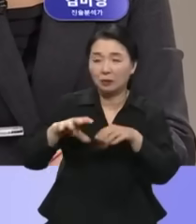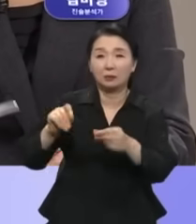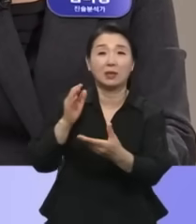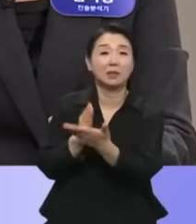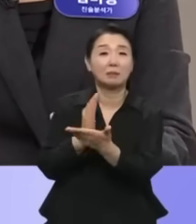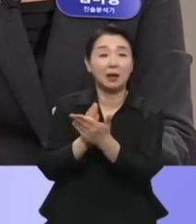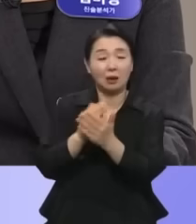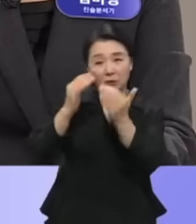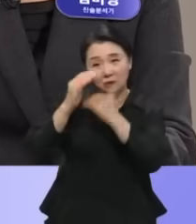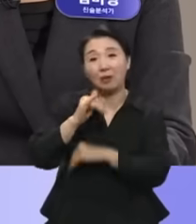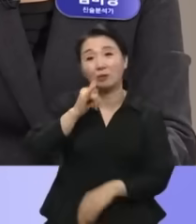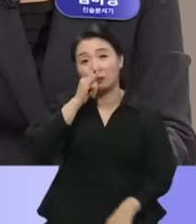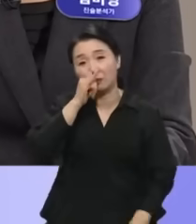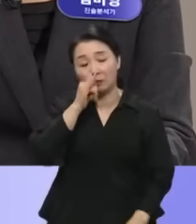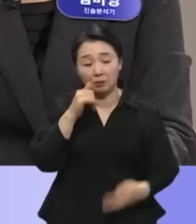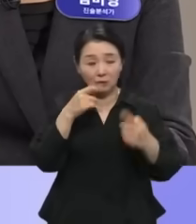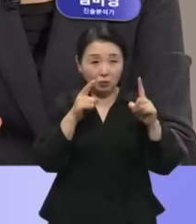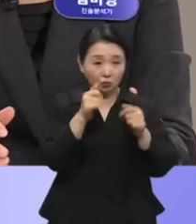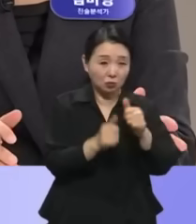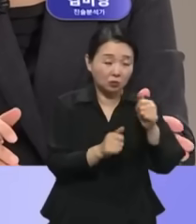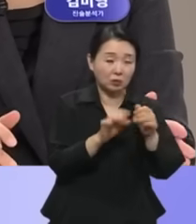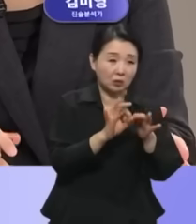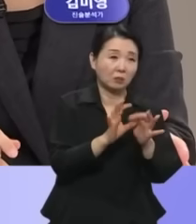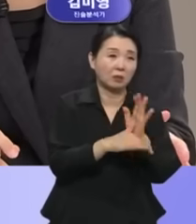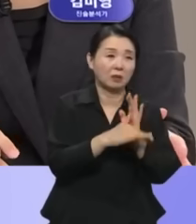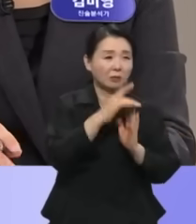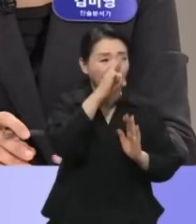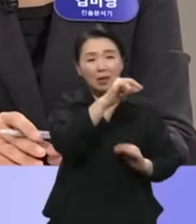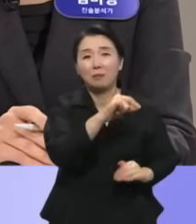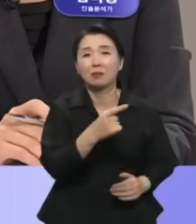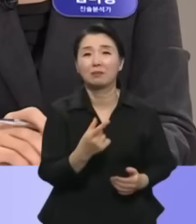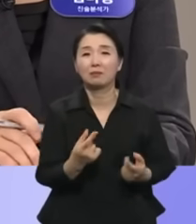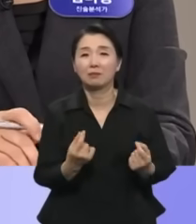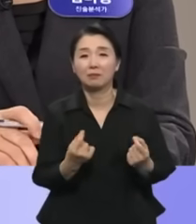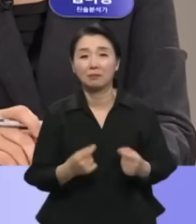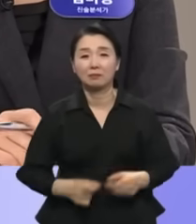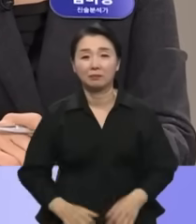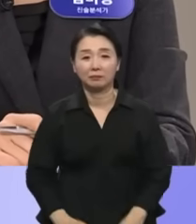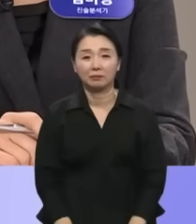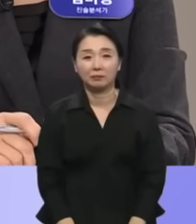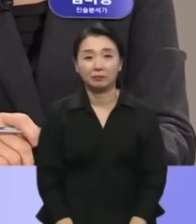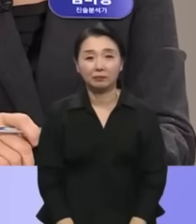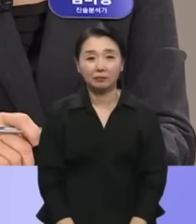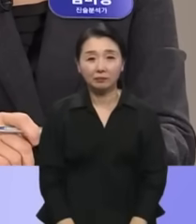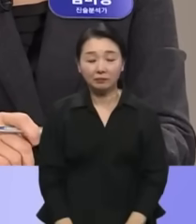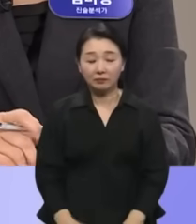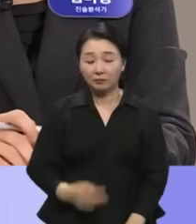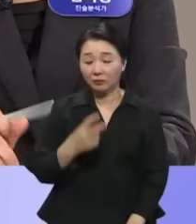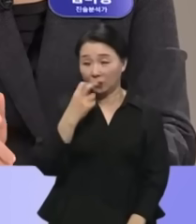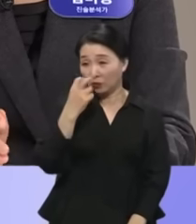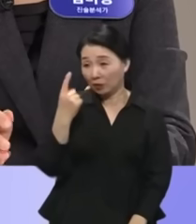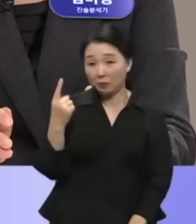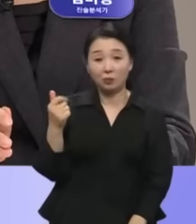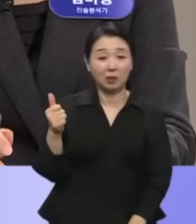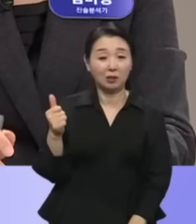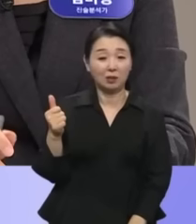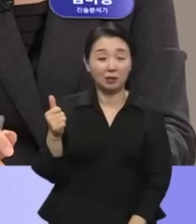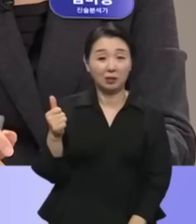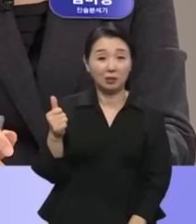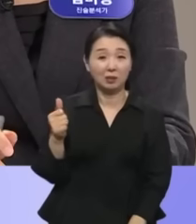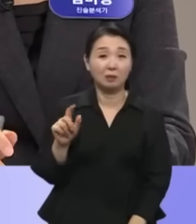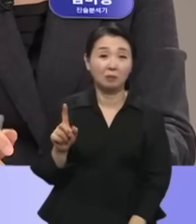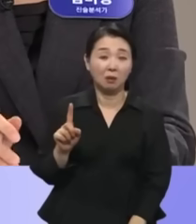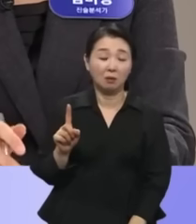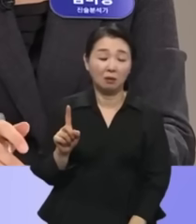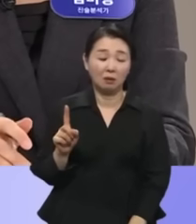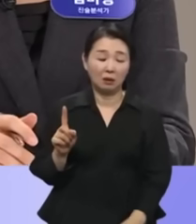네 능 예아 대에서 그러다 보 관에는이 예민할 수 있는